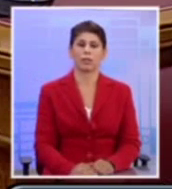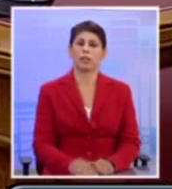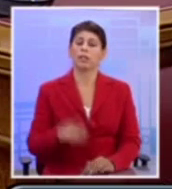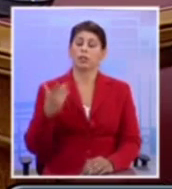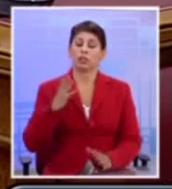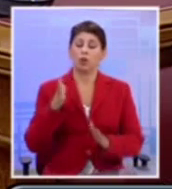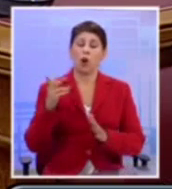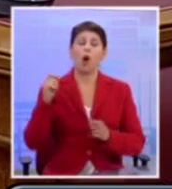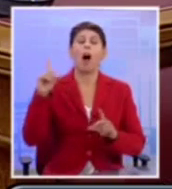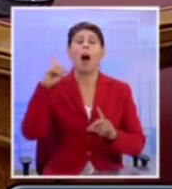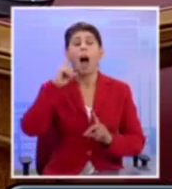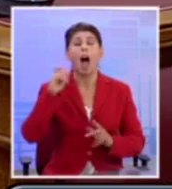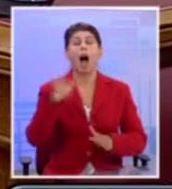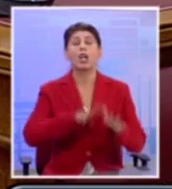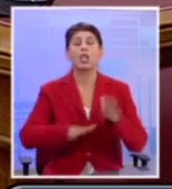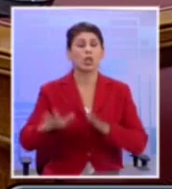του, για να